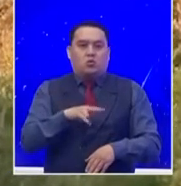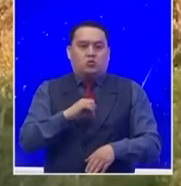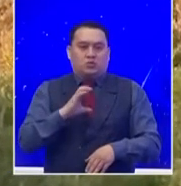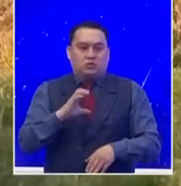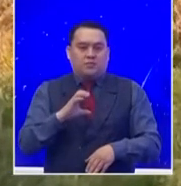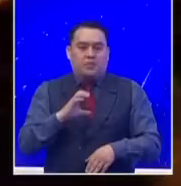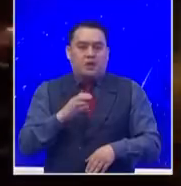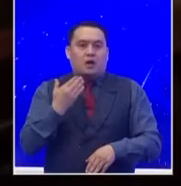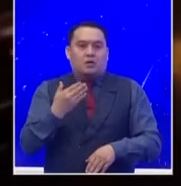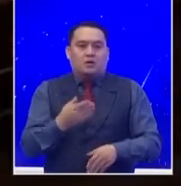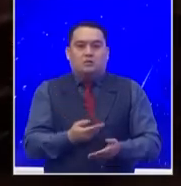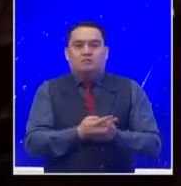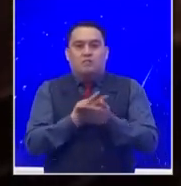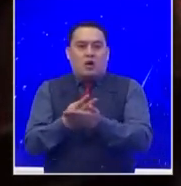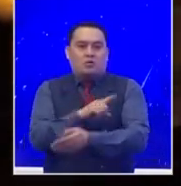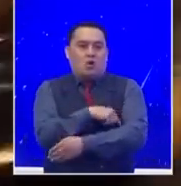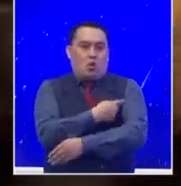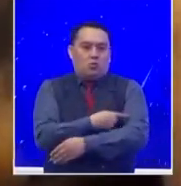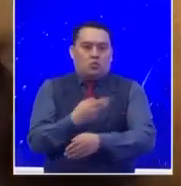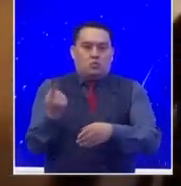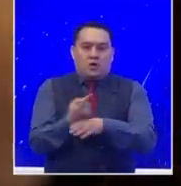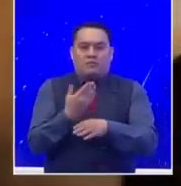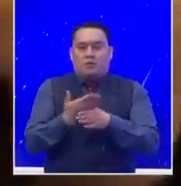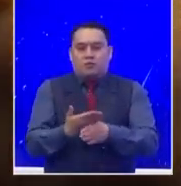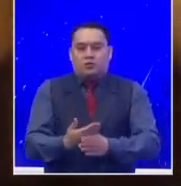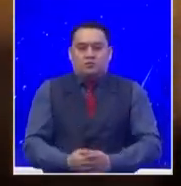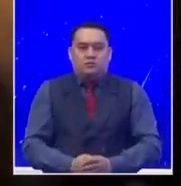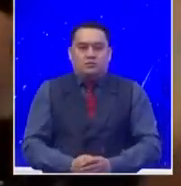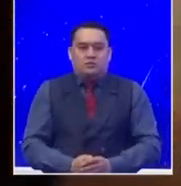Хиоса. Они были доставлены в больницу для оказания первой помощи.